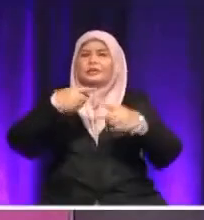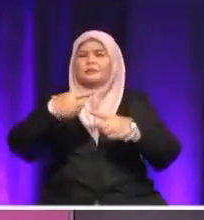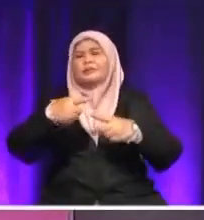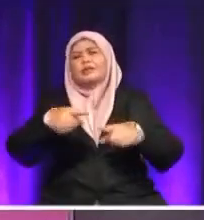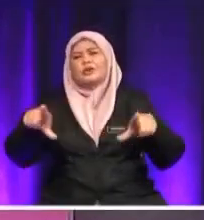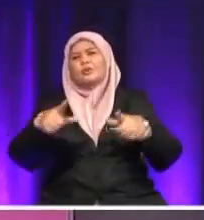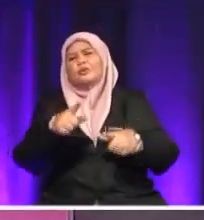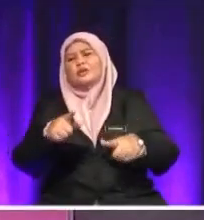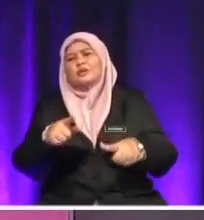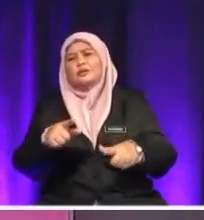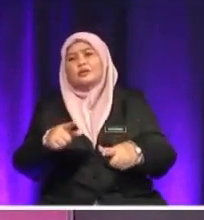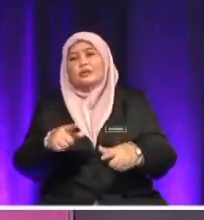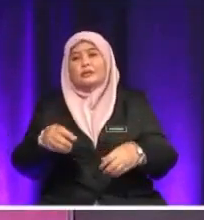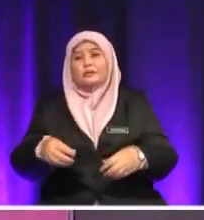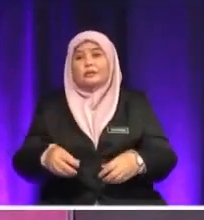pelakuan itu